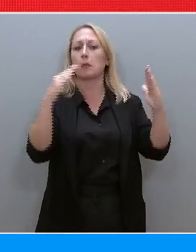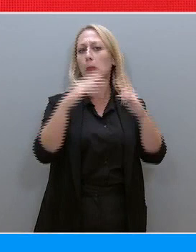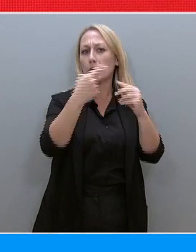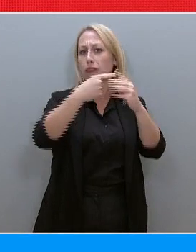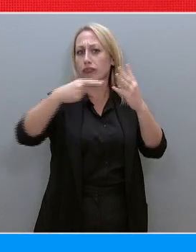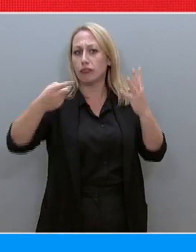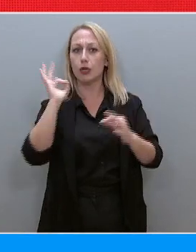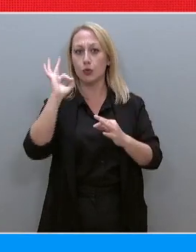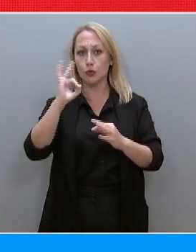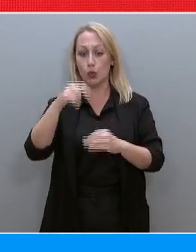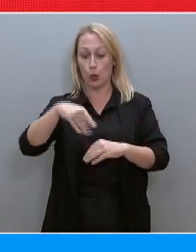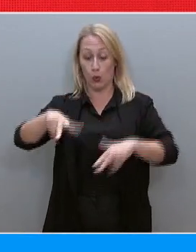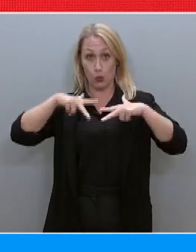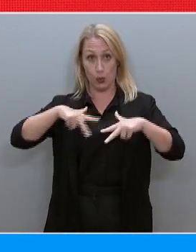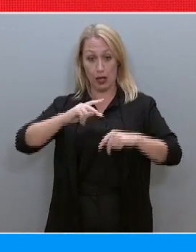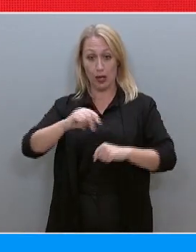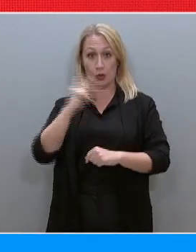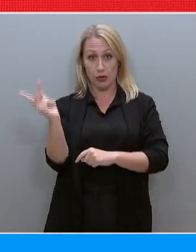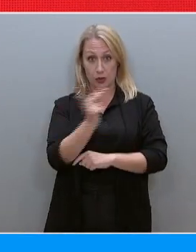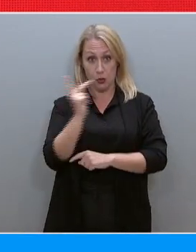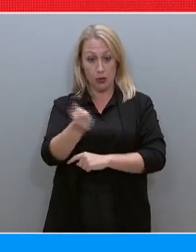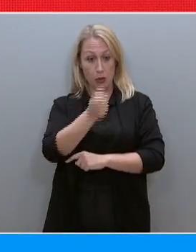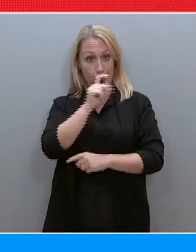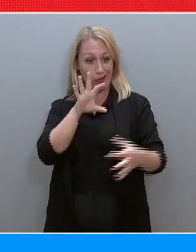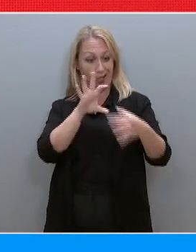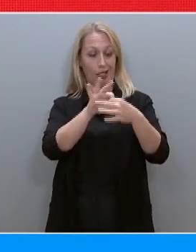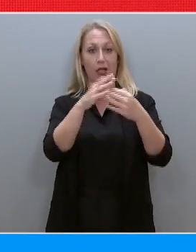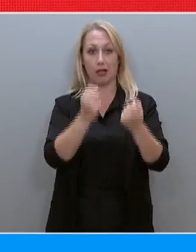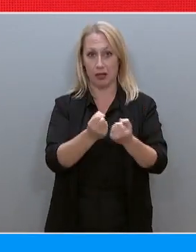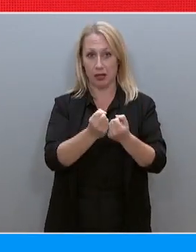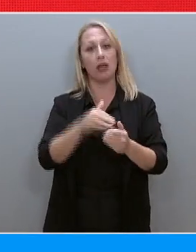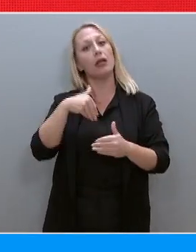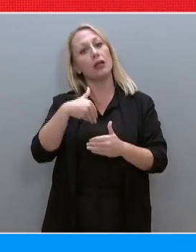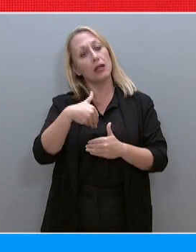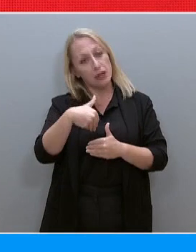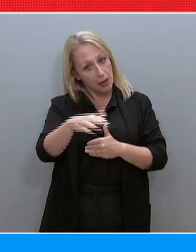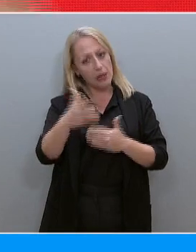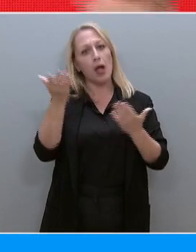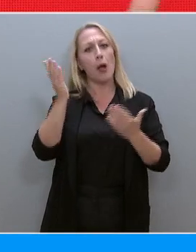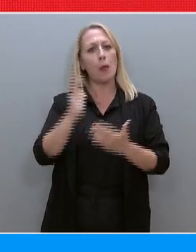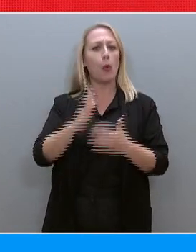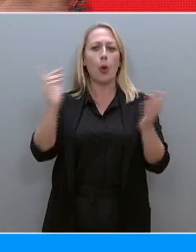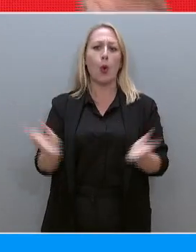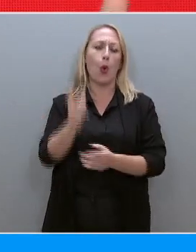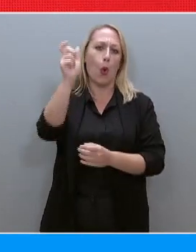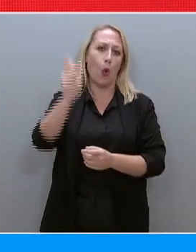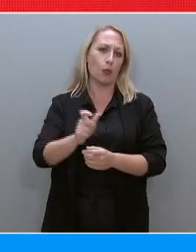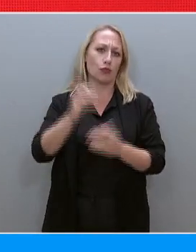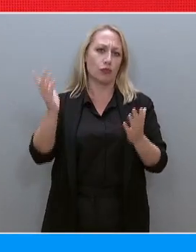κοινωνική πολιτική. Και όλα τα υπόλοιπα από εκεί και πέρα μπορεί κανείς να τα δει σε ό,τι